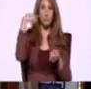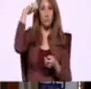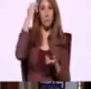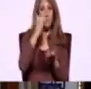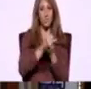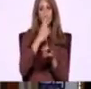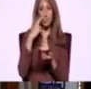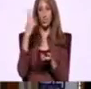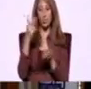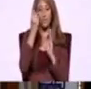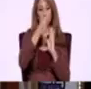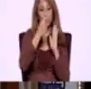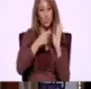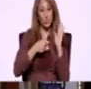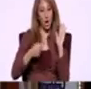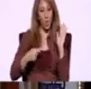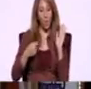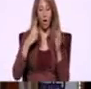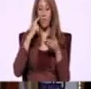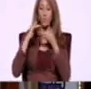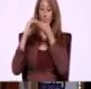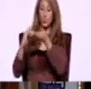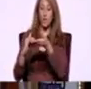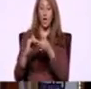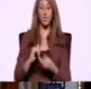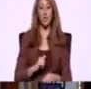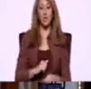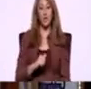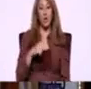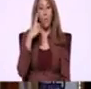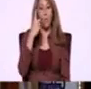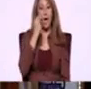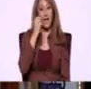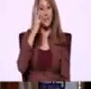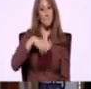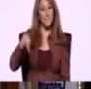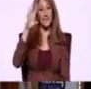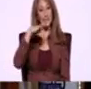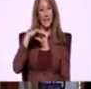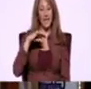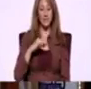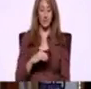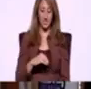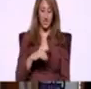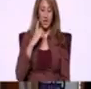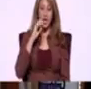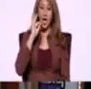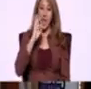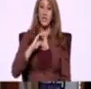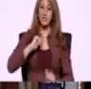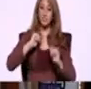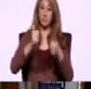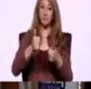ويحمل شكاويهم. واحد من الناس هو برنامجكم انتو، عشان كده عايزكم تشاركوا في كل